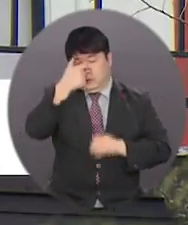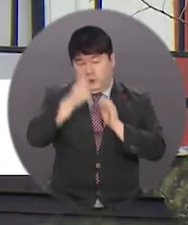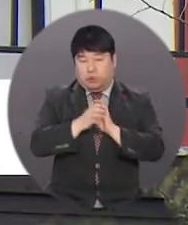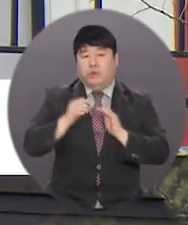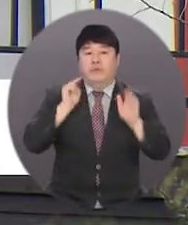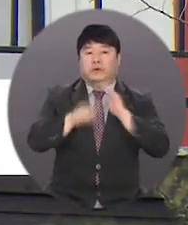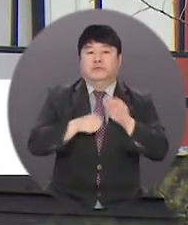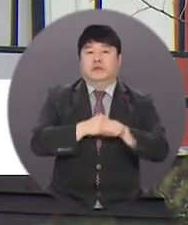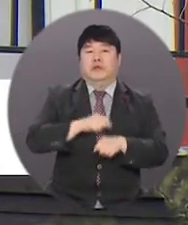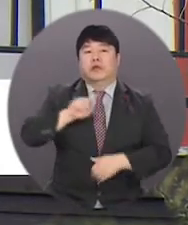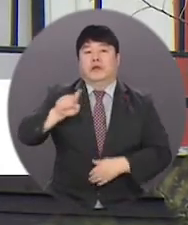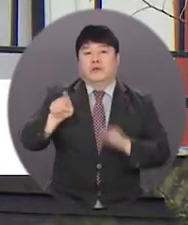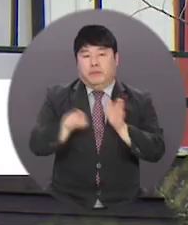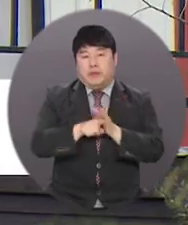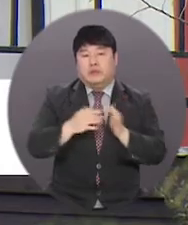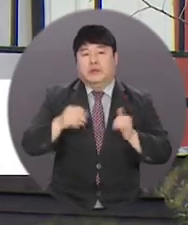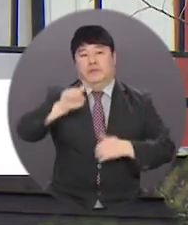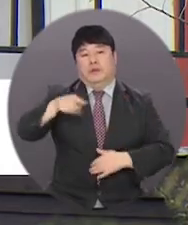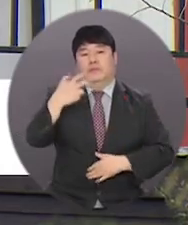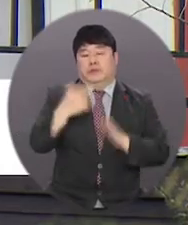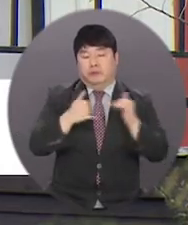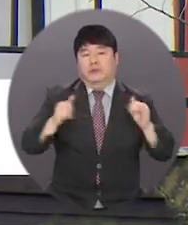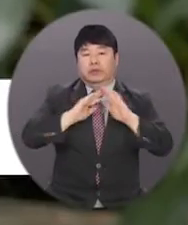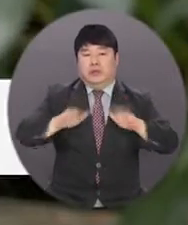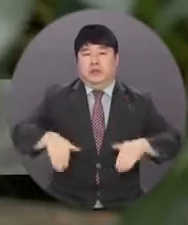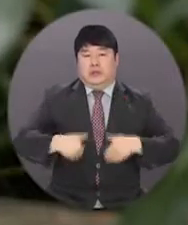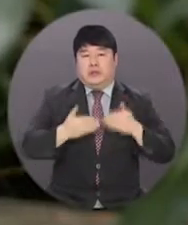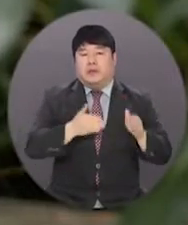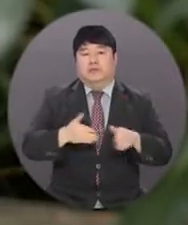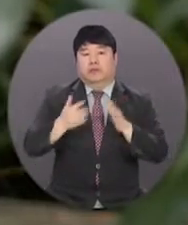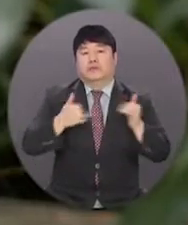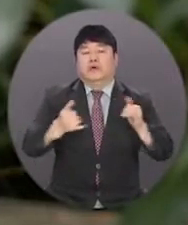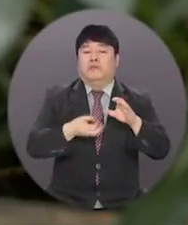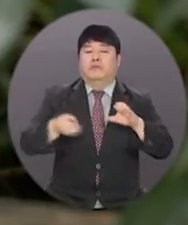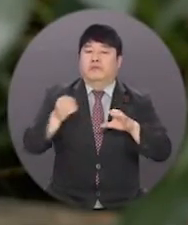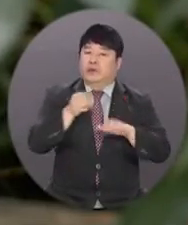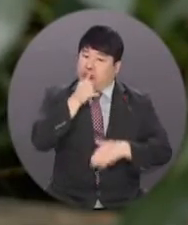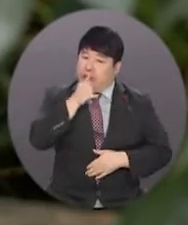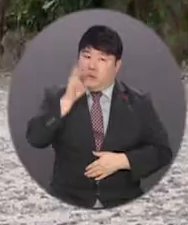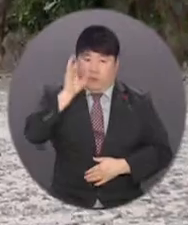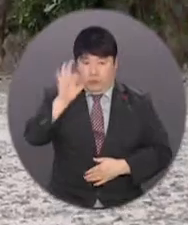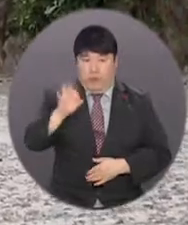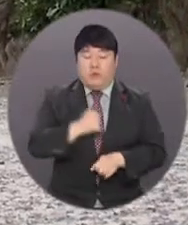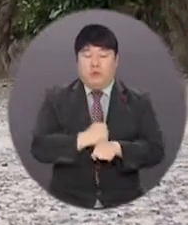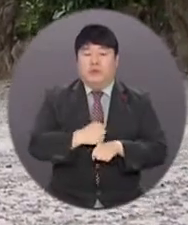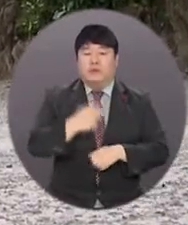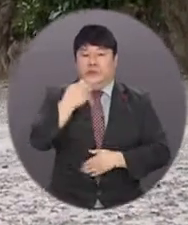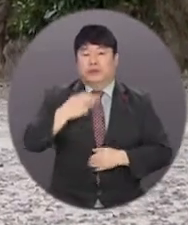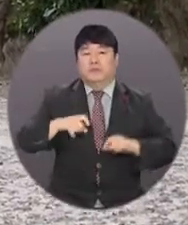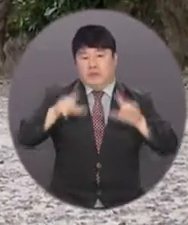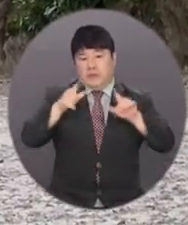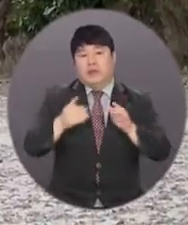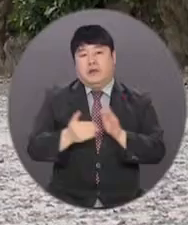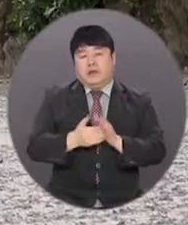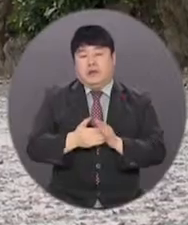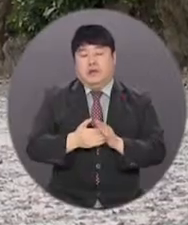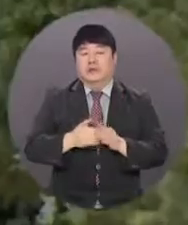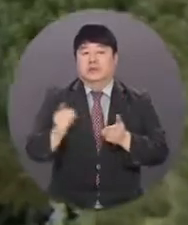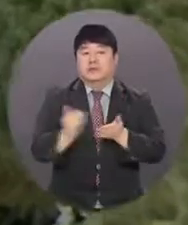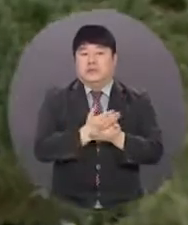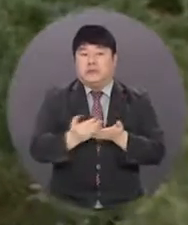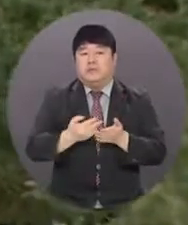신도 180명 가운데 전남도민이 더 포함되어 있을 것으로 보고 오는 15일까지 선별진료소에서 검사받지